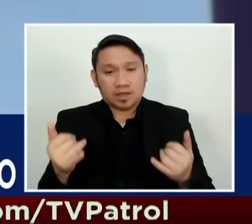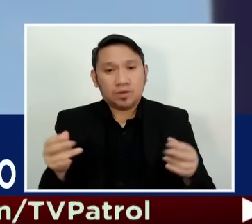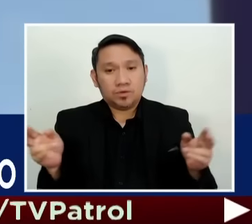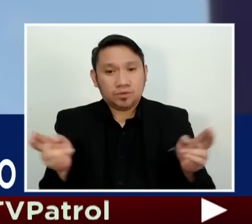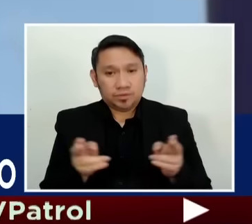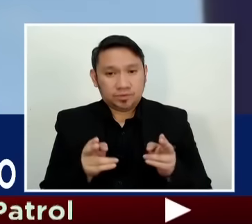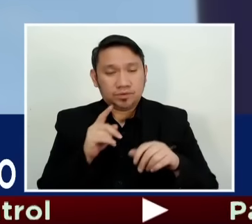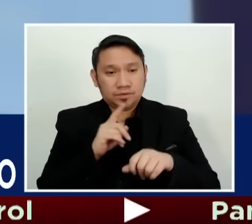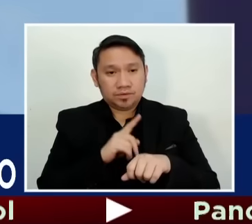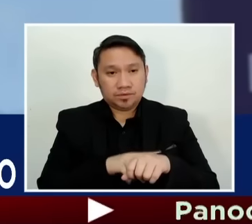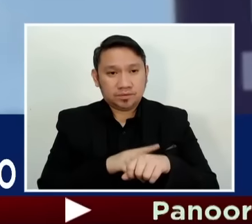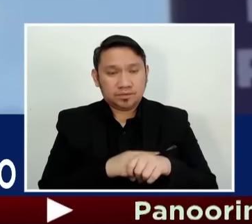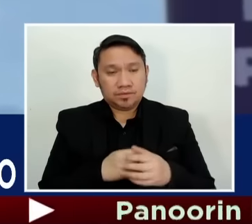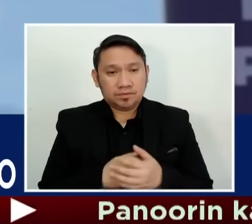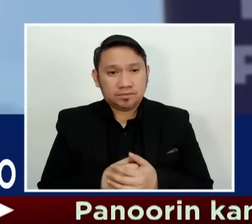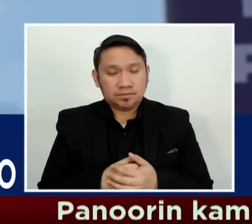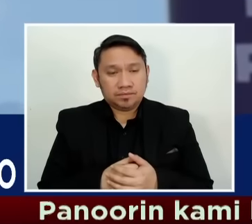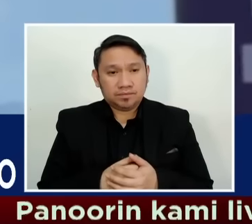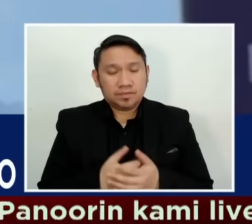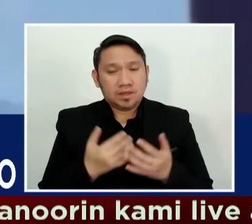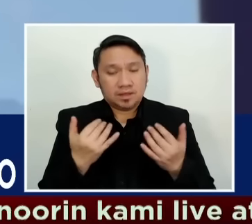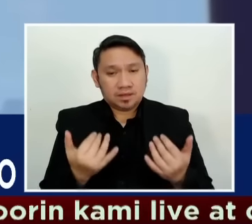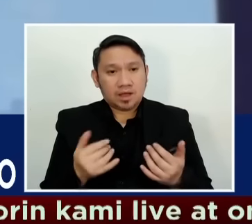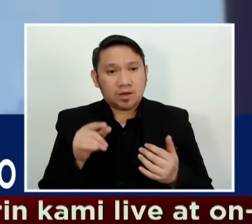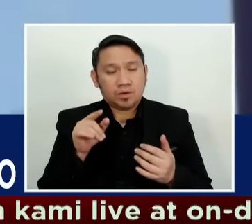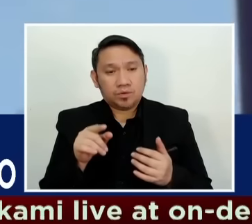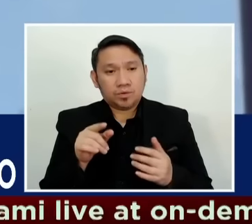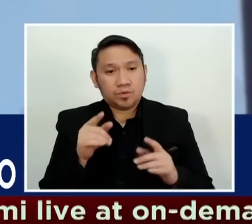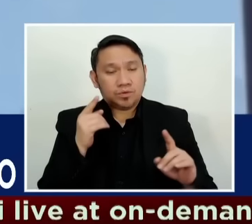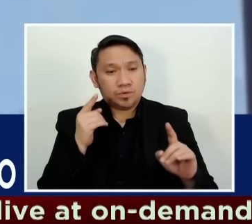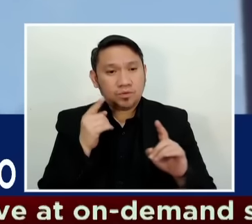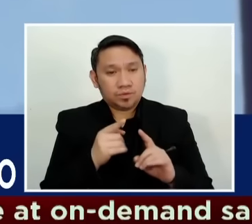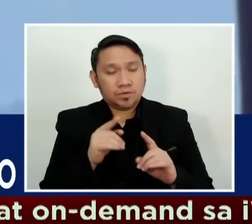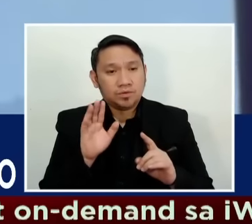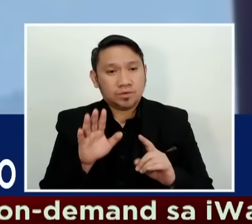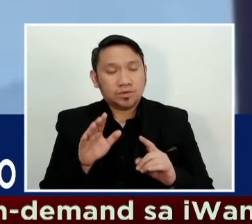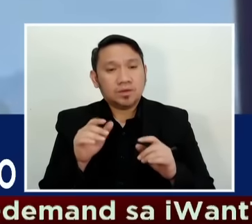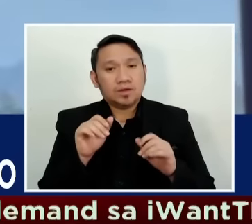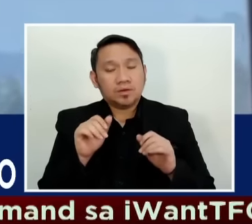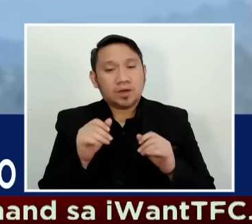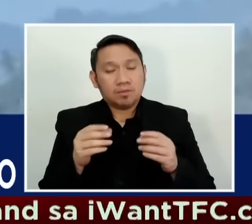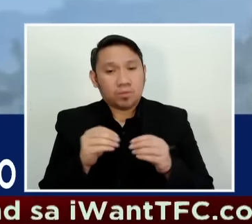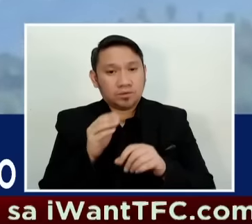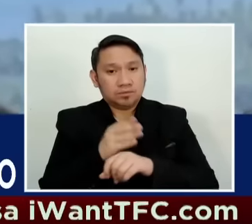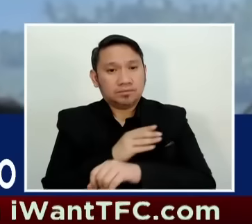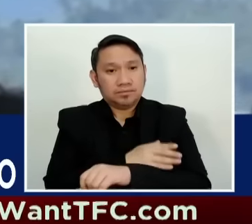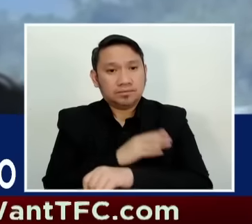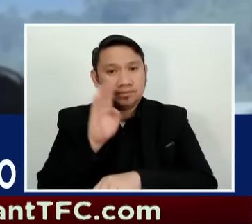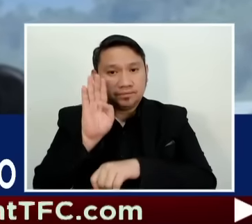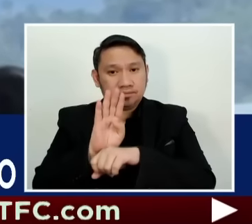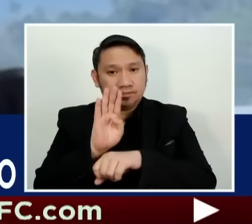where aspirations can take flight, and where the ambitions of entrepreneurs fuel growth and